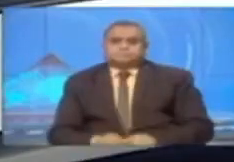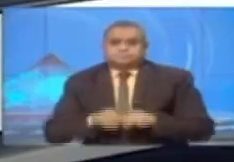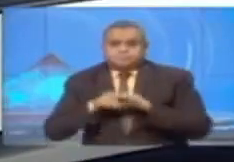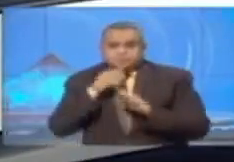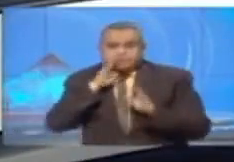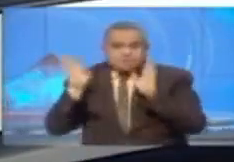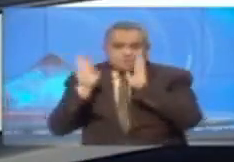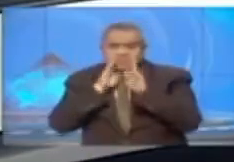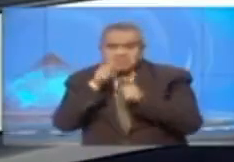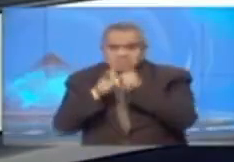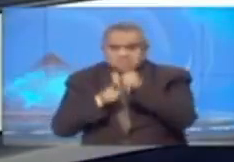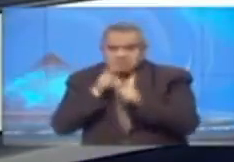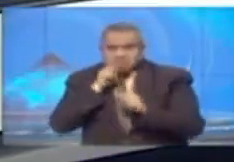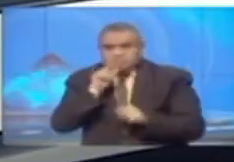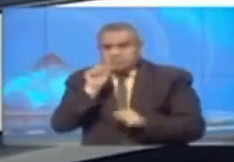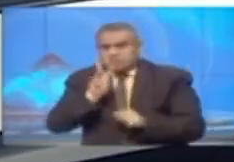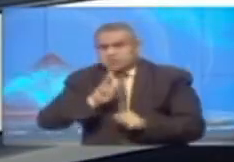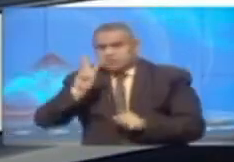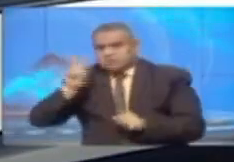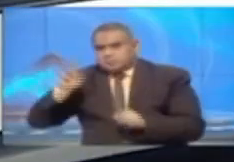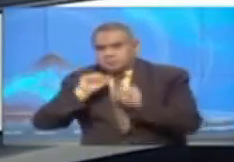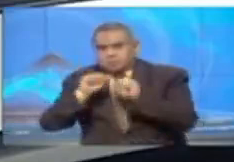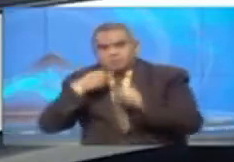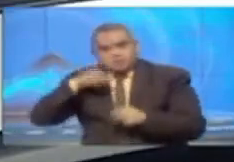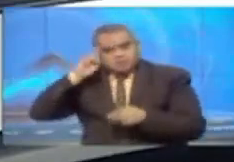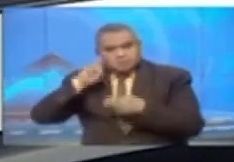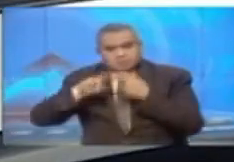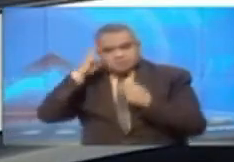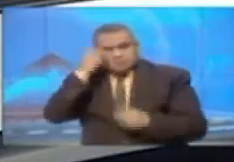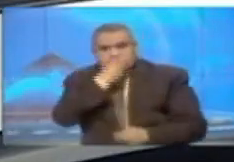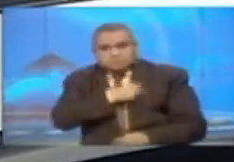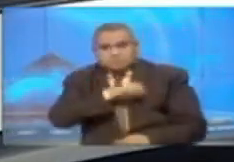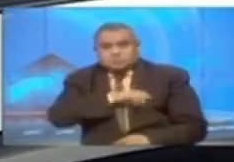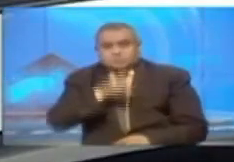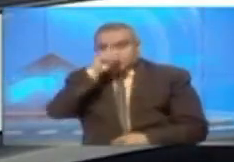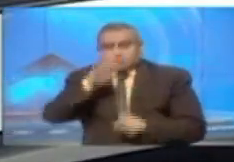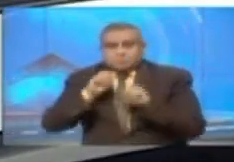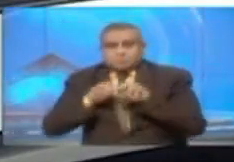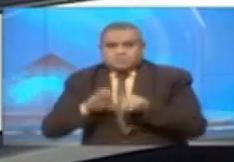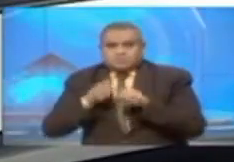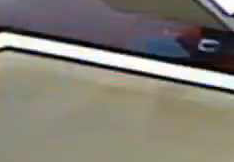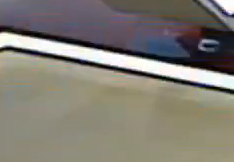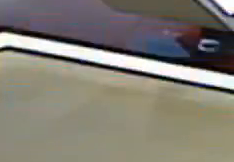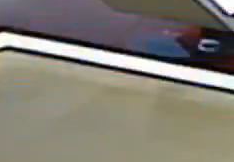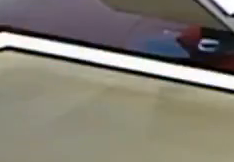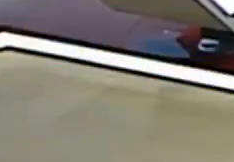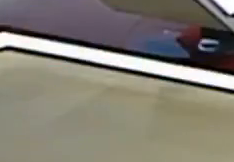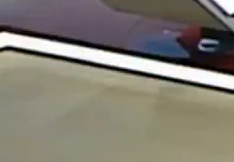مسبيرو.eg عنواننا الإلكتروني. شكرا طيب المتابعة وإلى اللقاء في أمان الله.